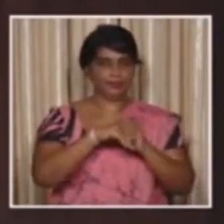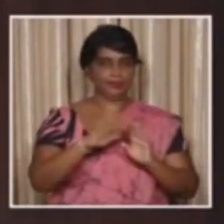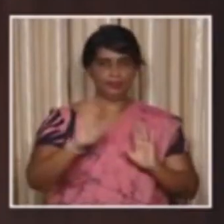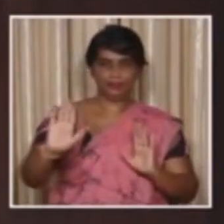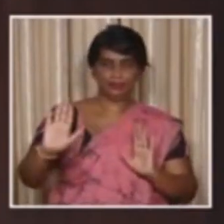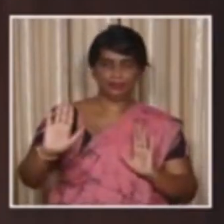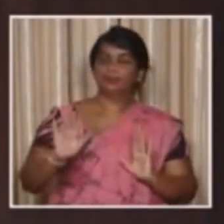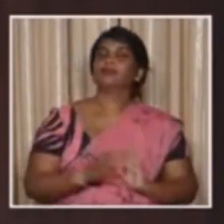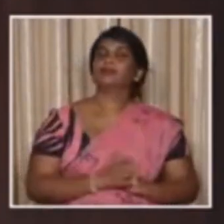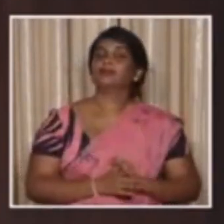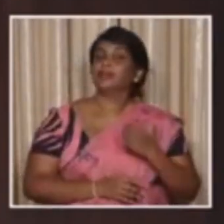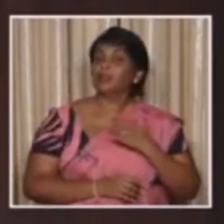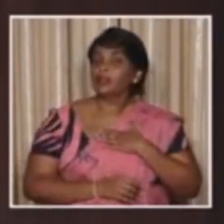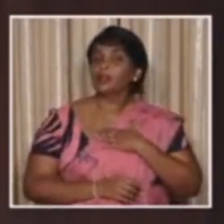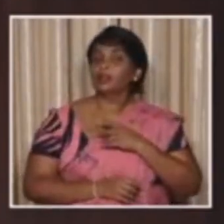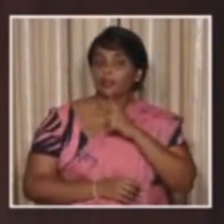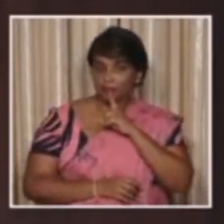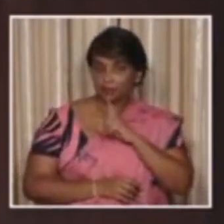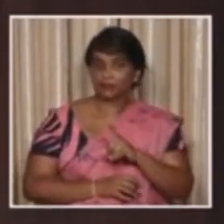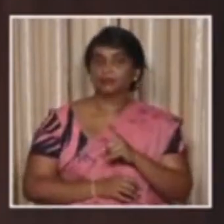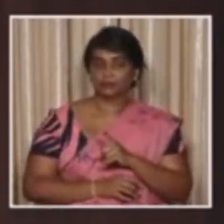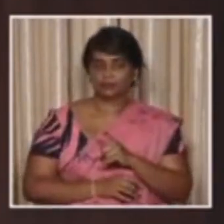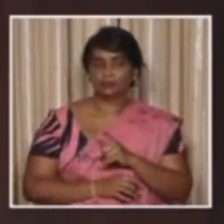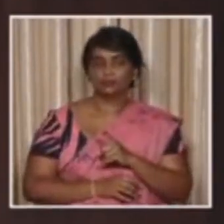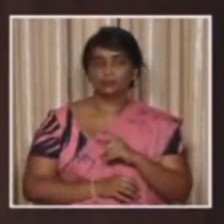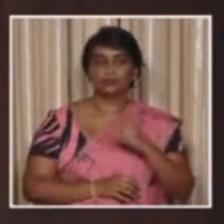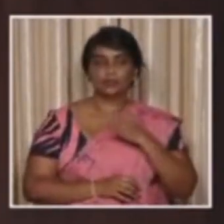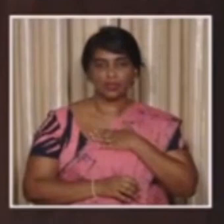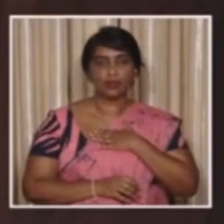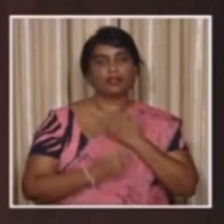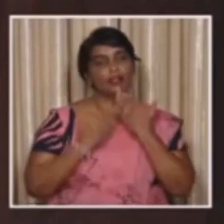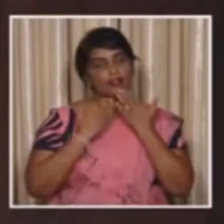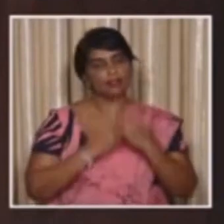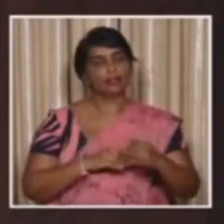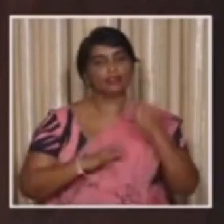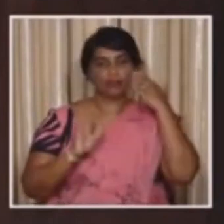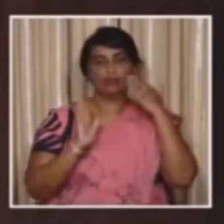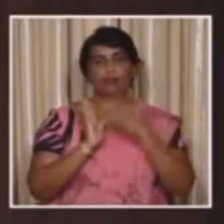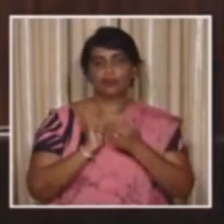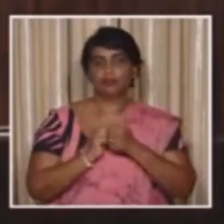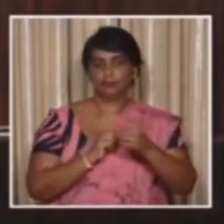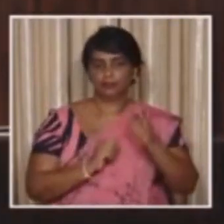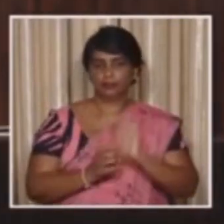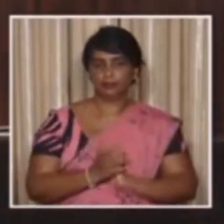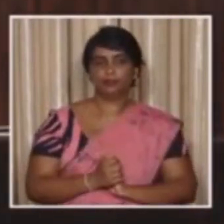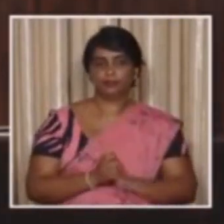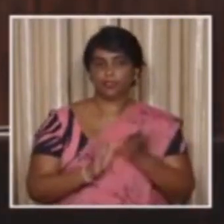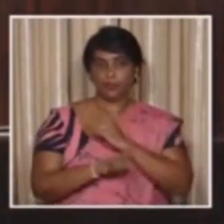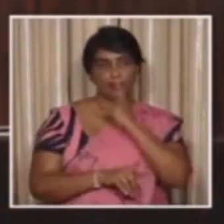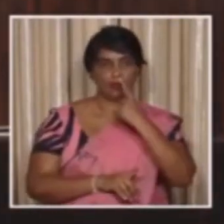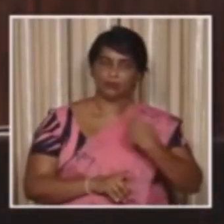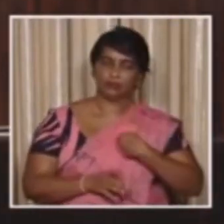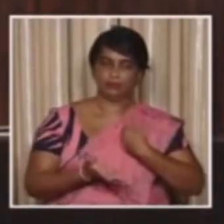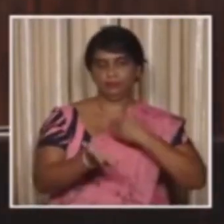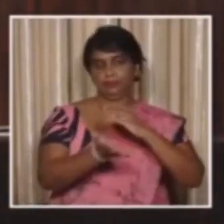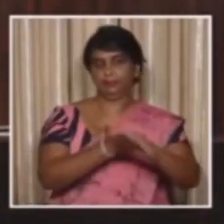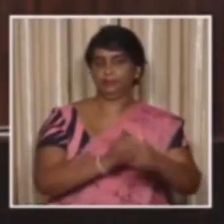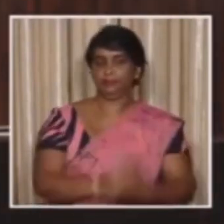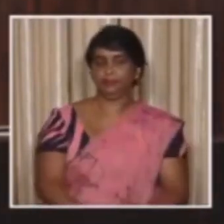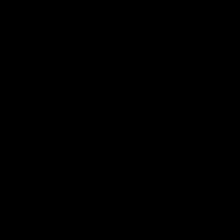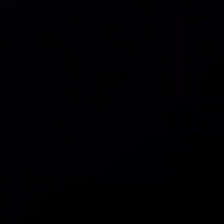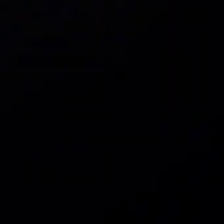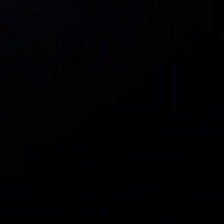නැහැ. මම කිව්වේ ඔබතුමාට බොහොම සාධාරණ කාරණයක් මම ස්තුතිවන්ත වෙනවා ඔබතුමා ඒ පිළිබඳව ගන්න පියවර. ඒ ඔබතුමා මට කලින් දන්වන්න මම මේ ප්‍රශ්නේ විසඳලා දෙන්න. Thank